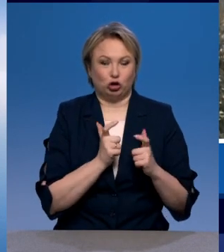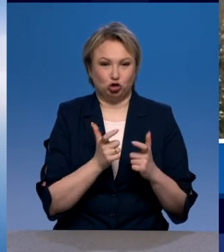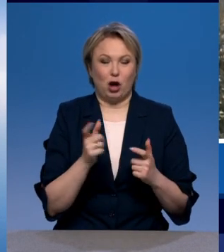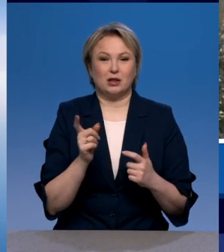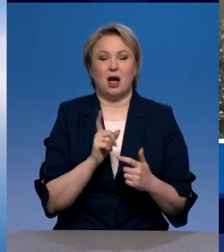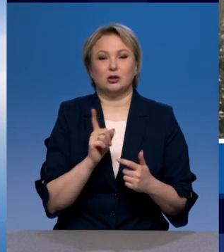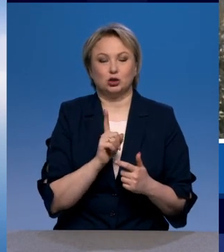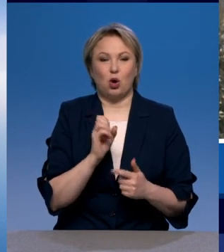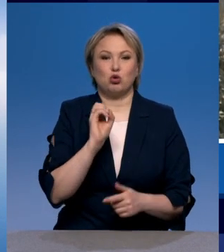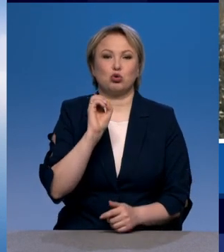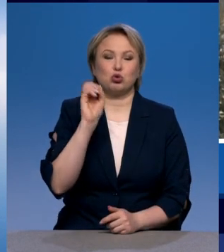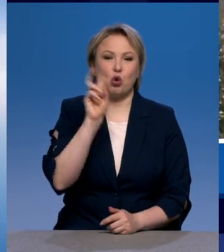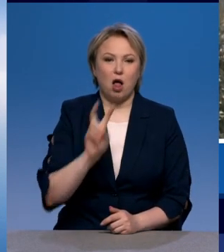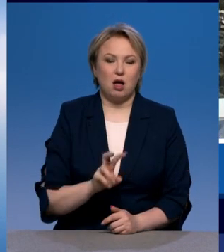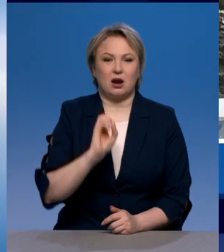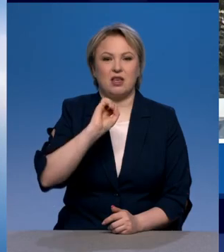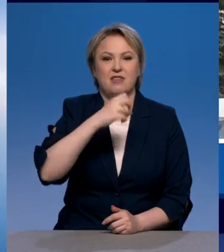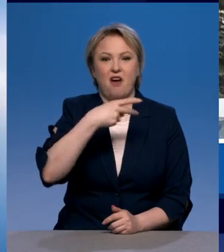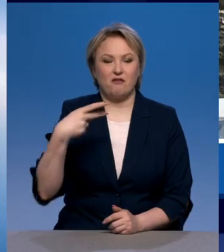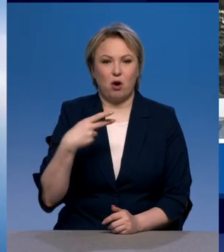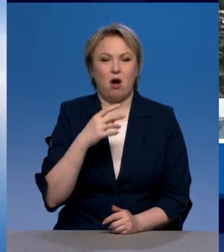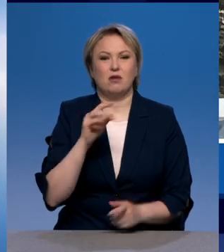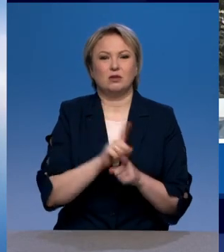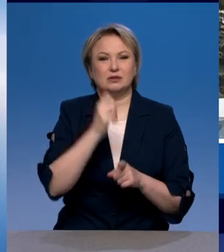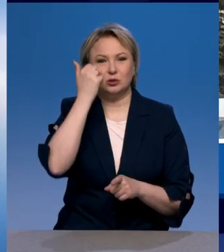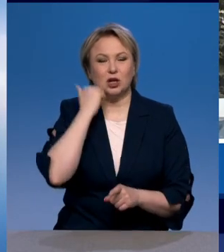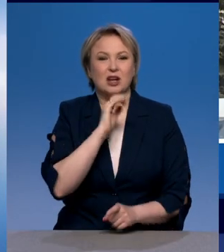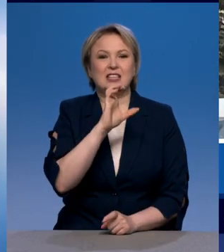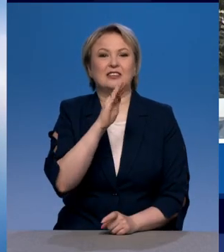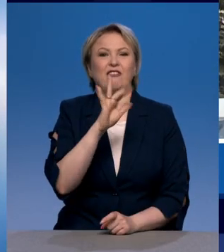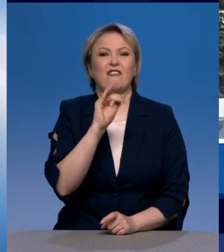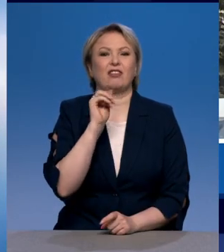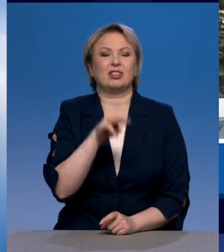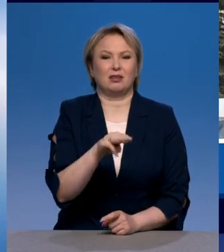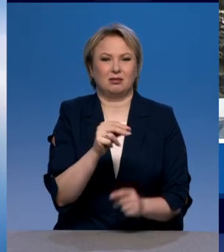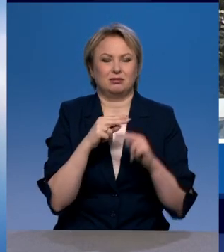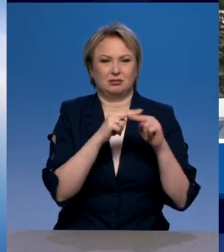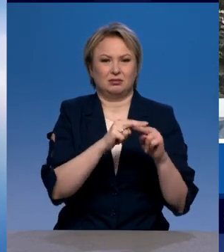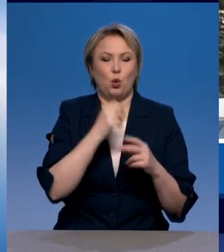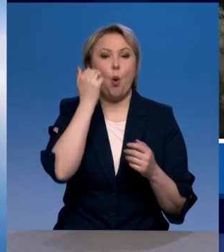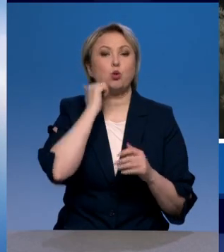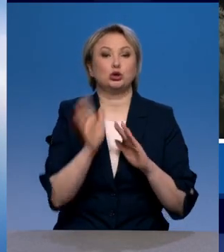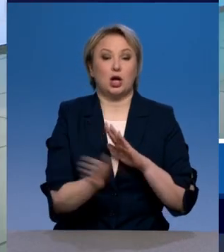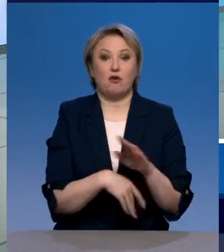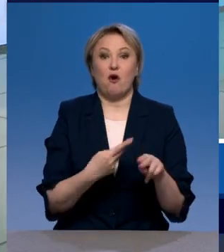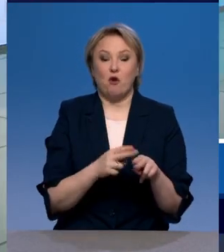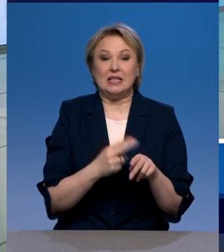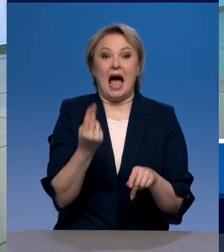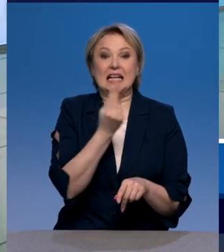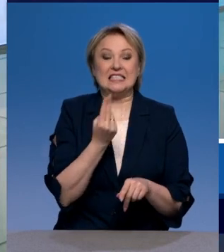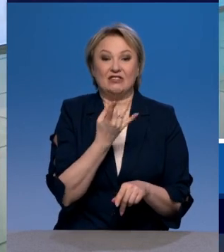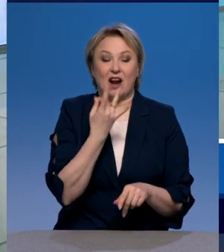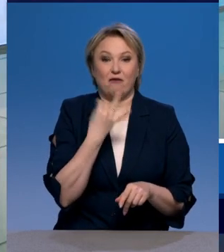евро, да и в принципе это устаревшие SWIFT и все прочие технологии, то есть цифровой рубль в этом отношении